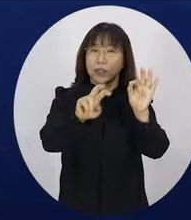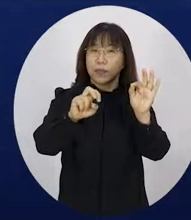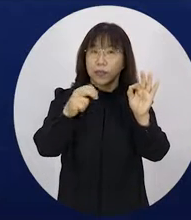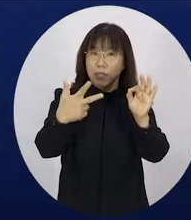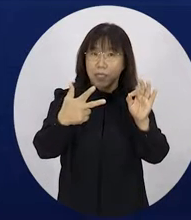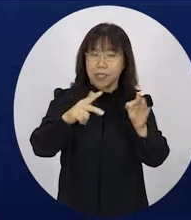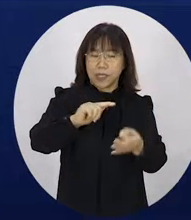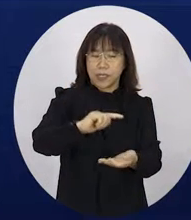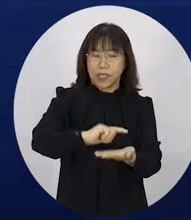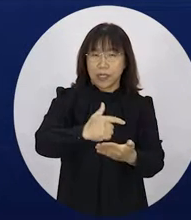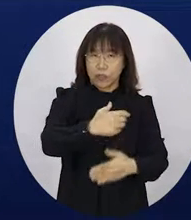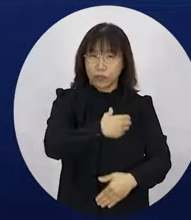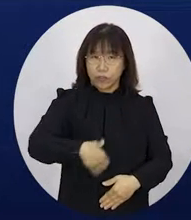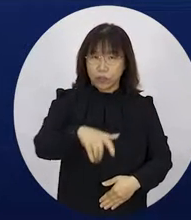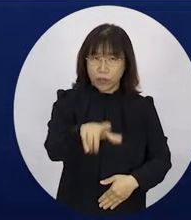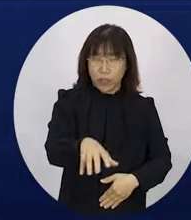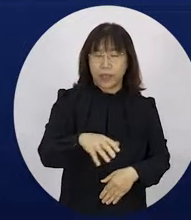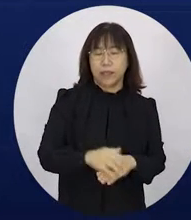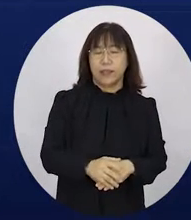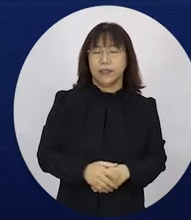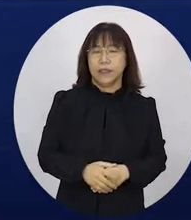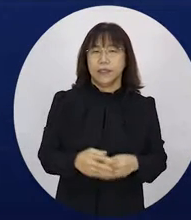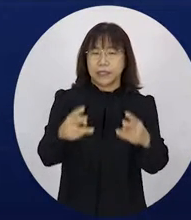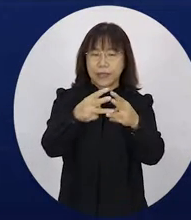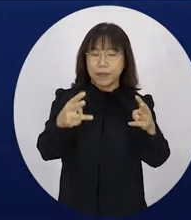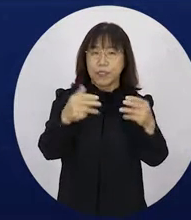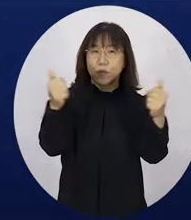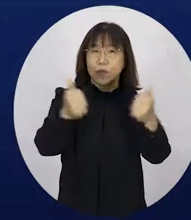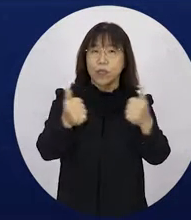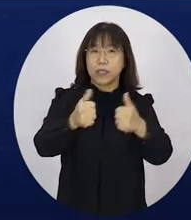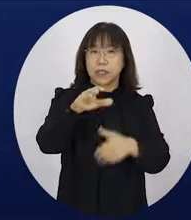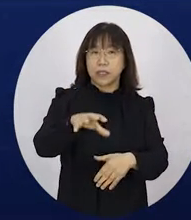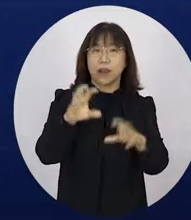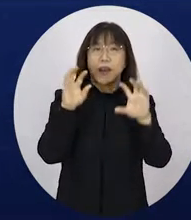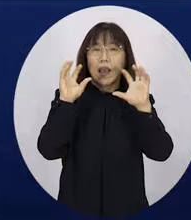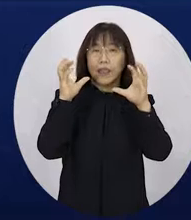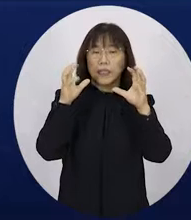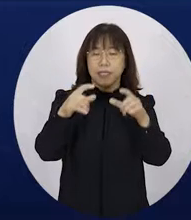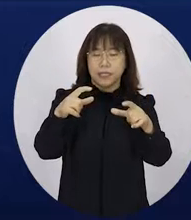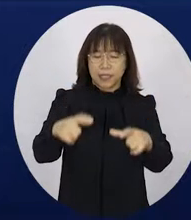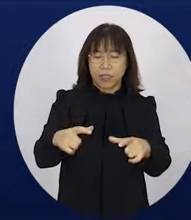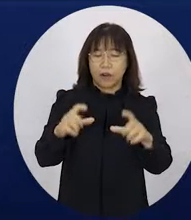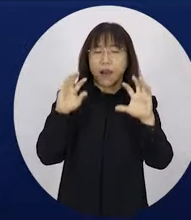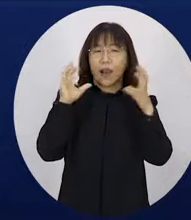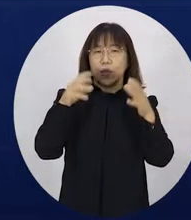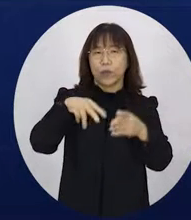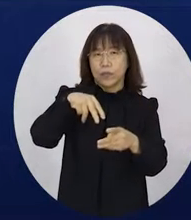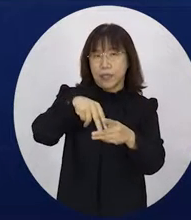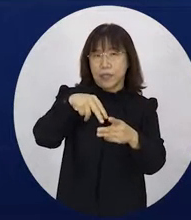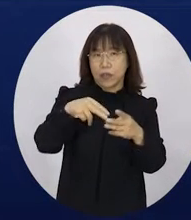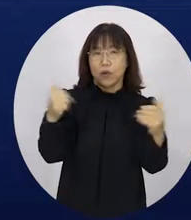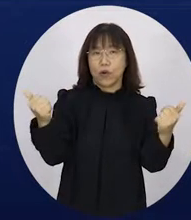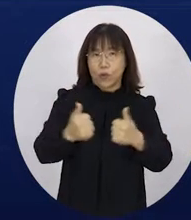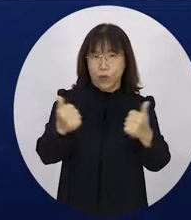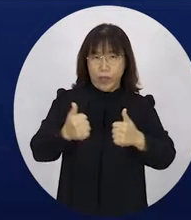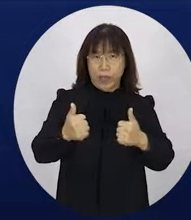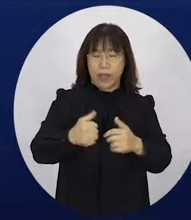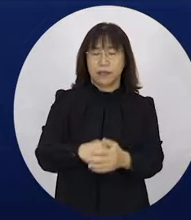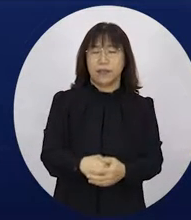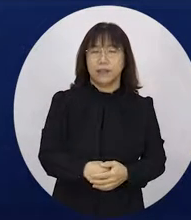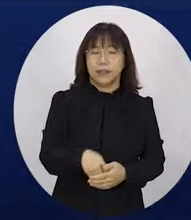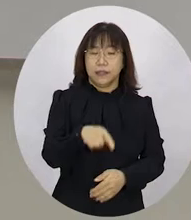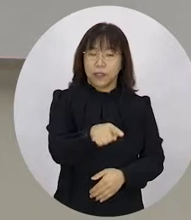지난 27일 강서구청 3층 대회의실에서 2022 강서구 지역아동센터위원회 회의가 열렸습니다.